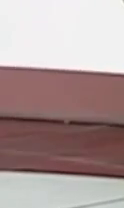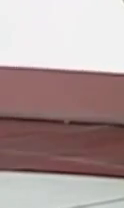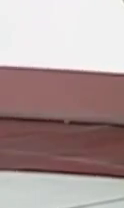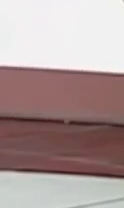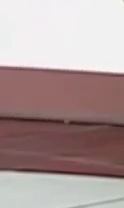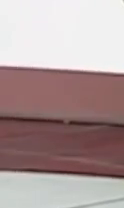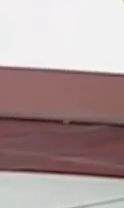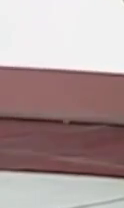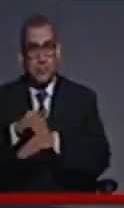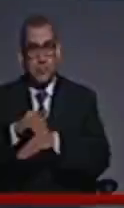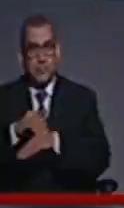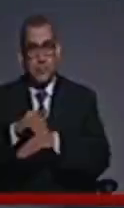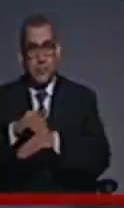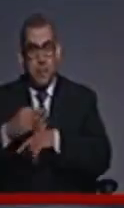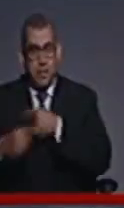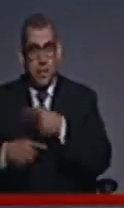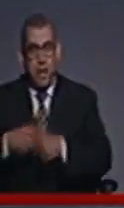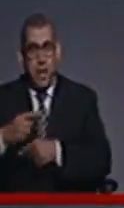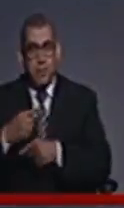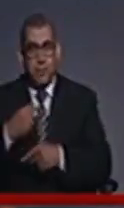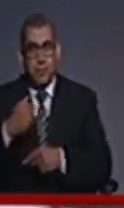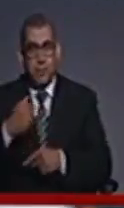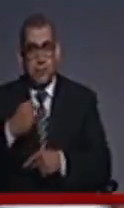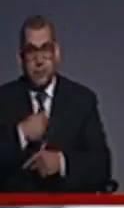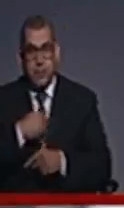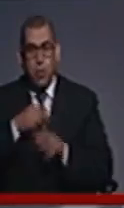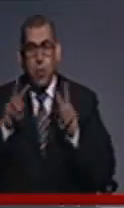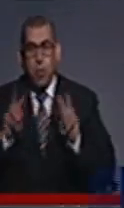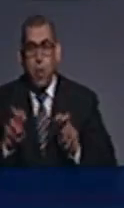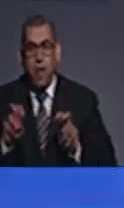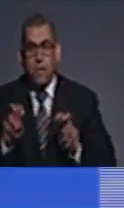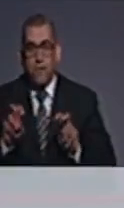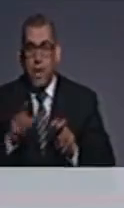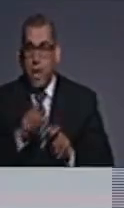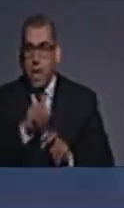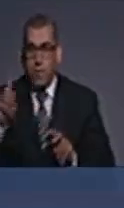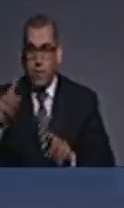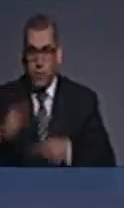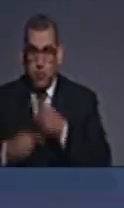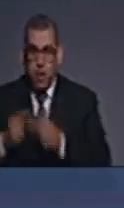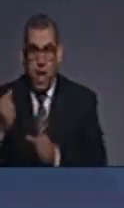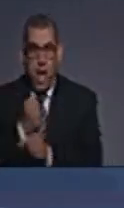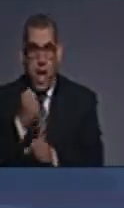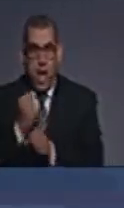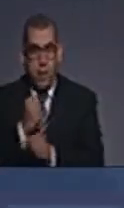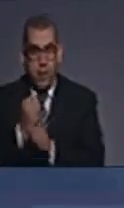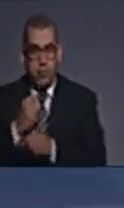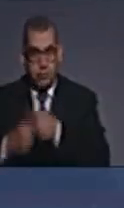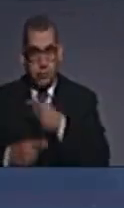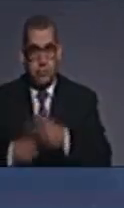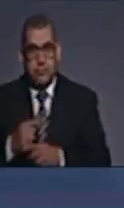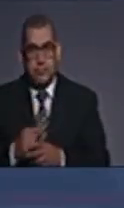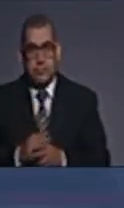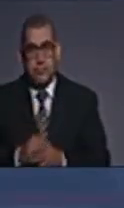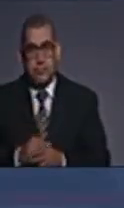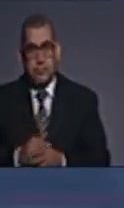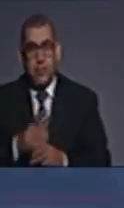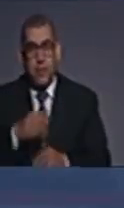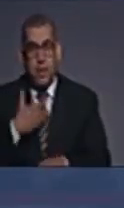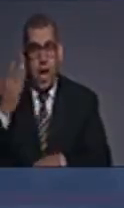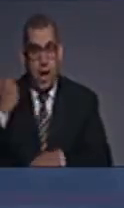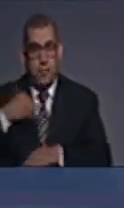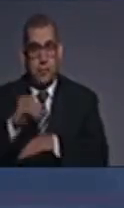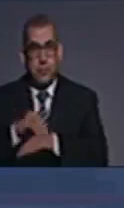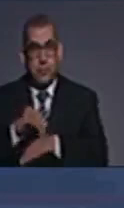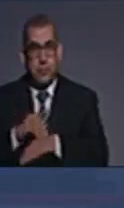مصر. إن إحنا لم نتوقف أبدا عن العمل، وزي ما قلت هناك وبقول